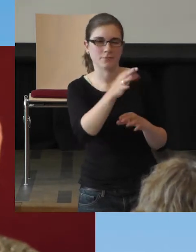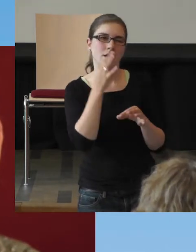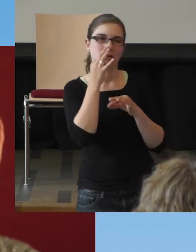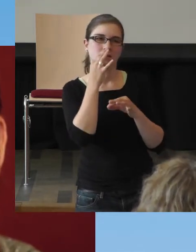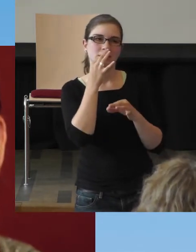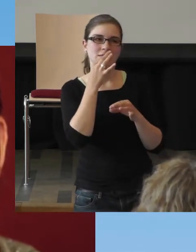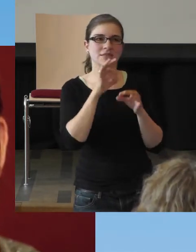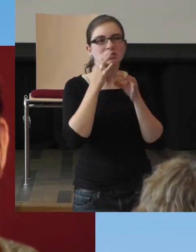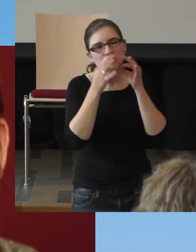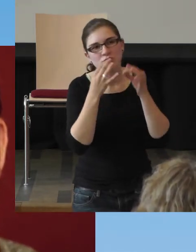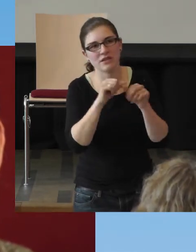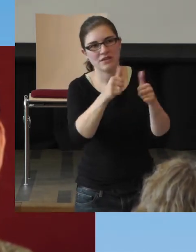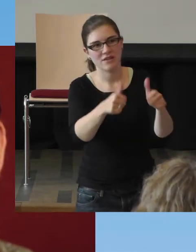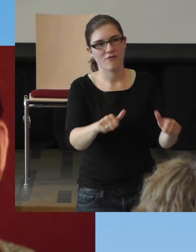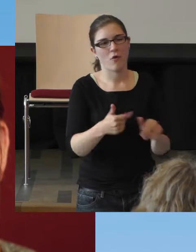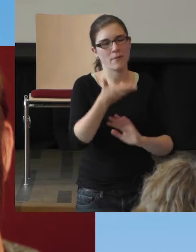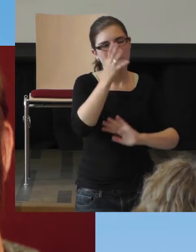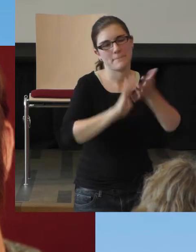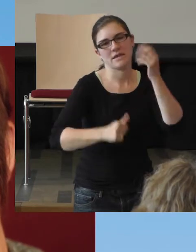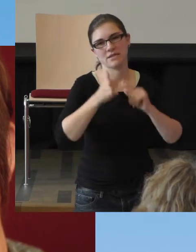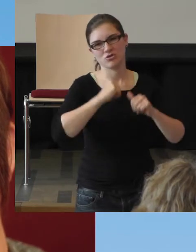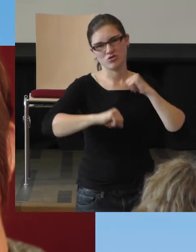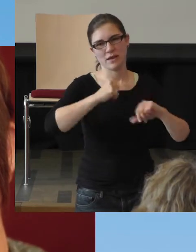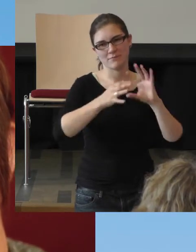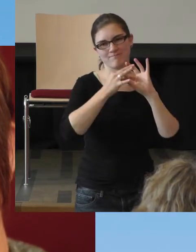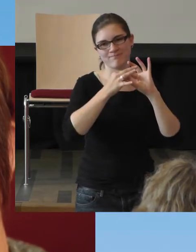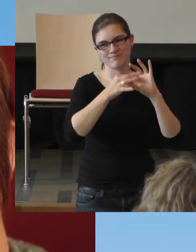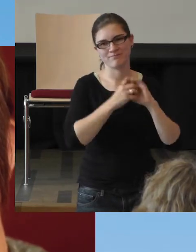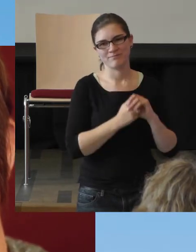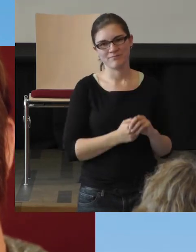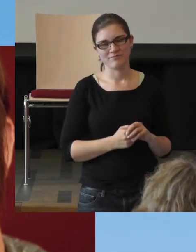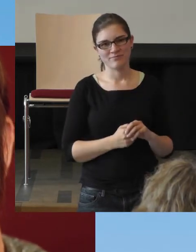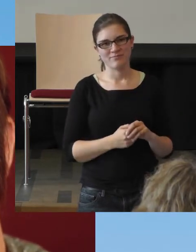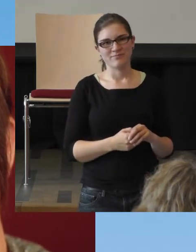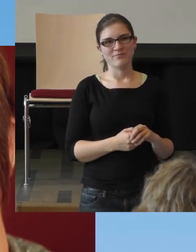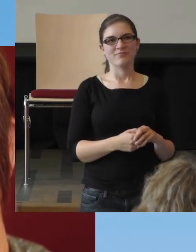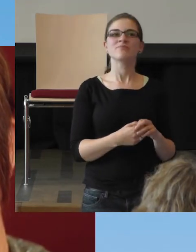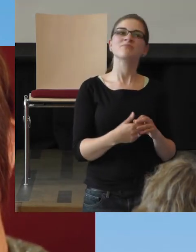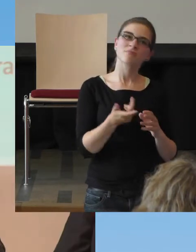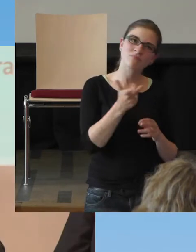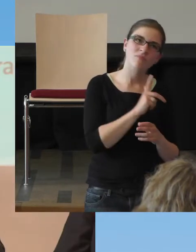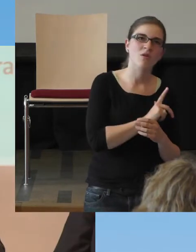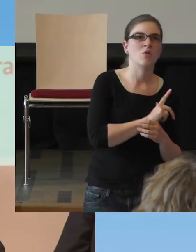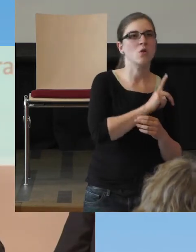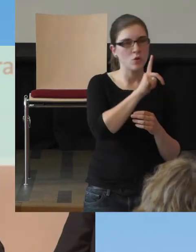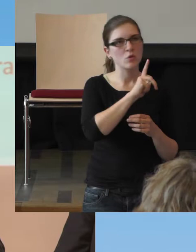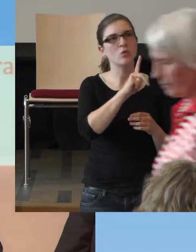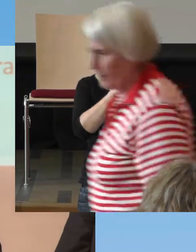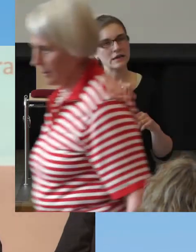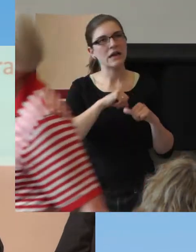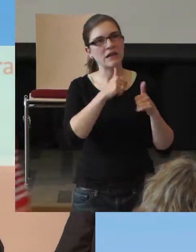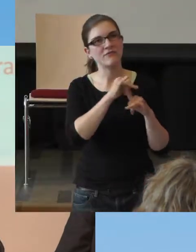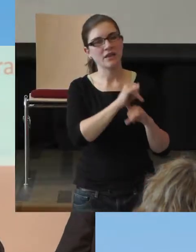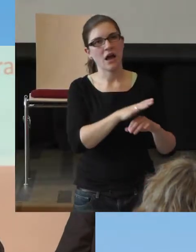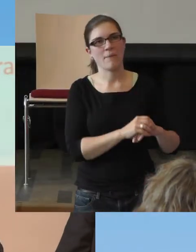mit brennenden Schmerzen nachher geht und Lyrica sicherlich ein leitliniengerechtes Medikament wäre, was einzusetzen. Wenn natürlich jetzt